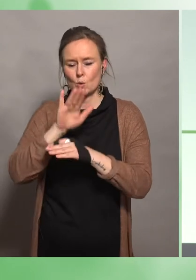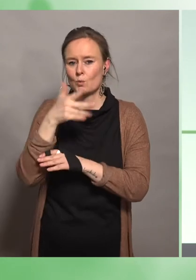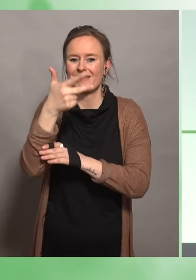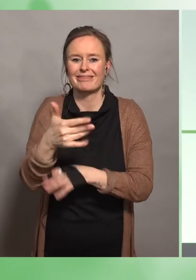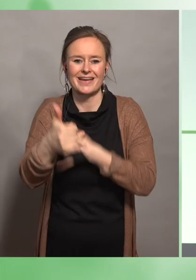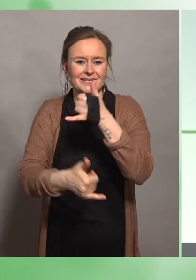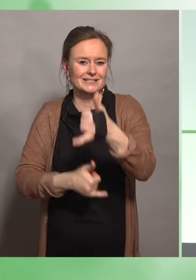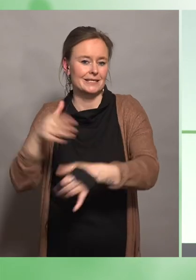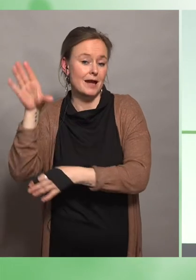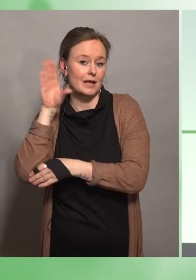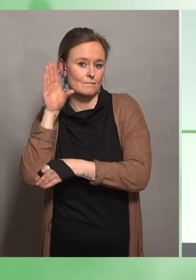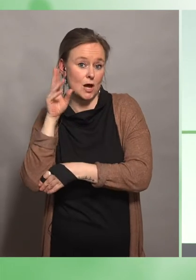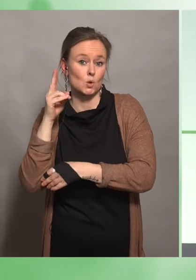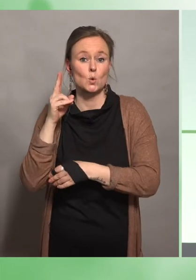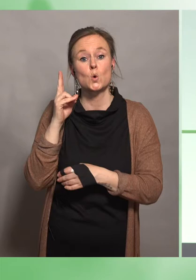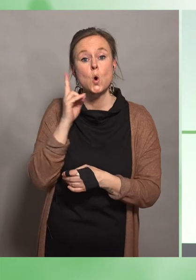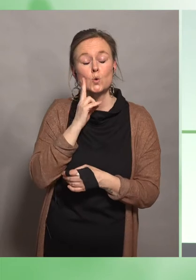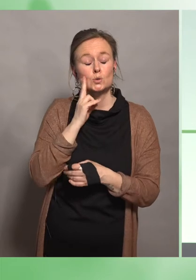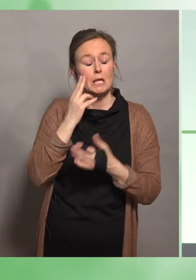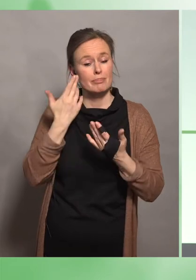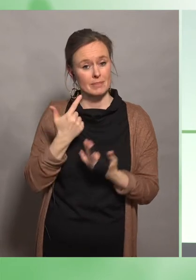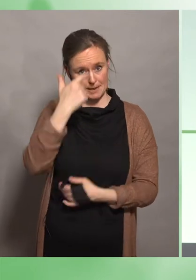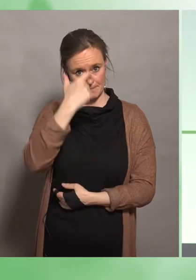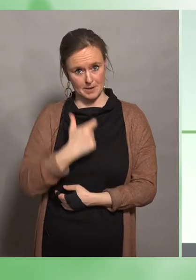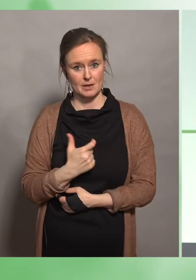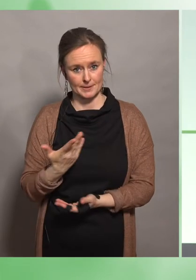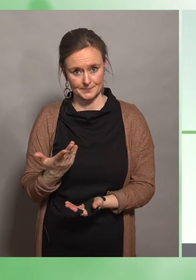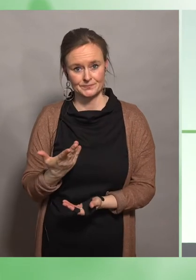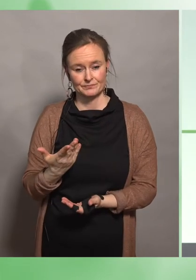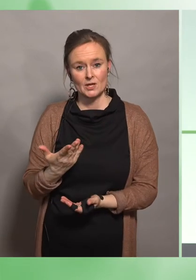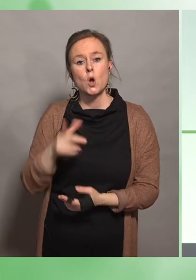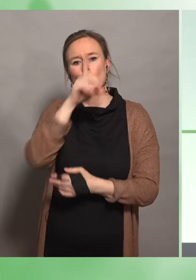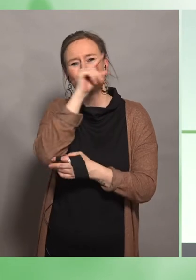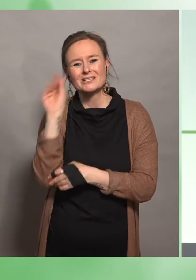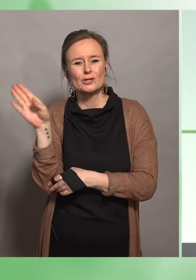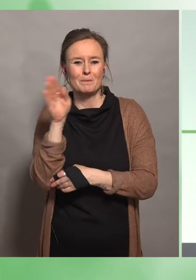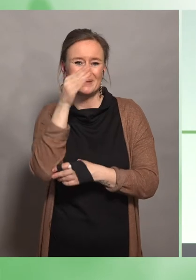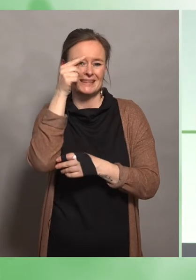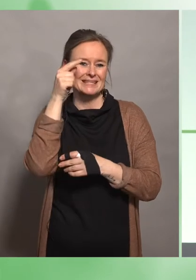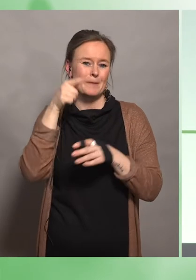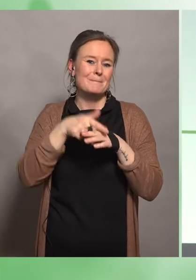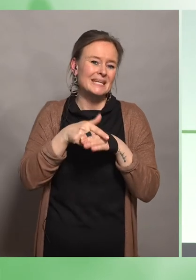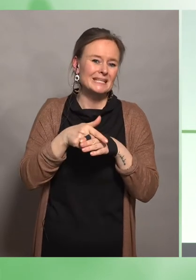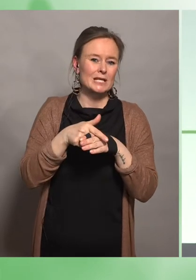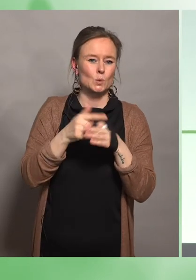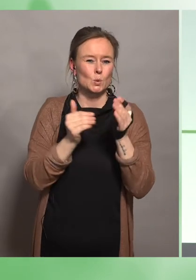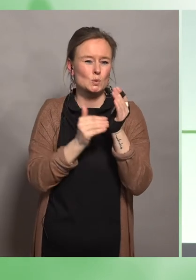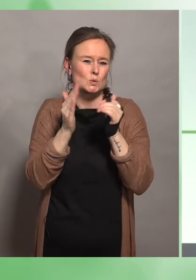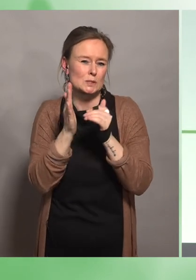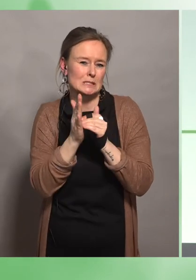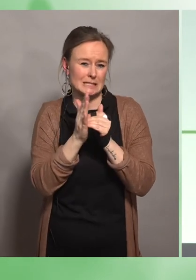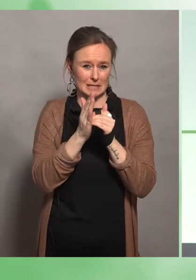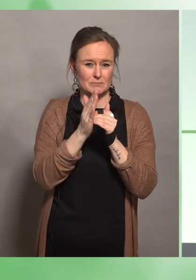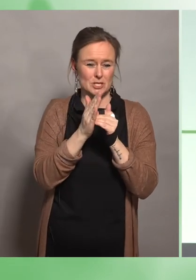30-jährige Erfahrung als Unternehmer und wir haben Menschen mit Behinderung ganz systemisch in unser